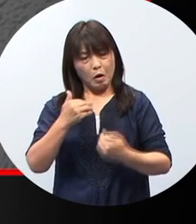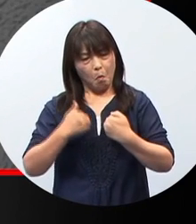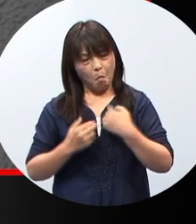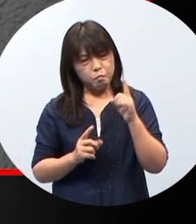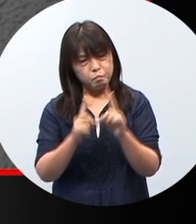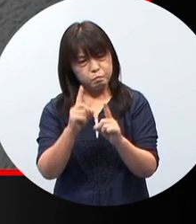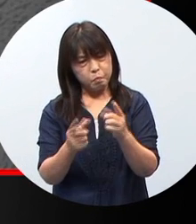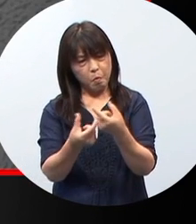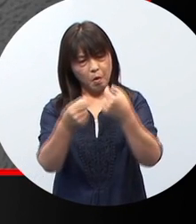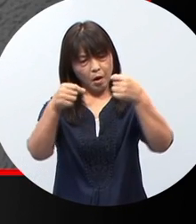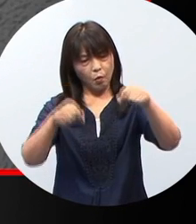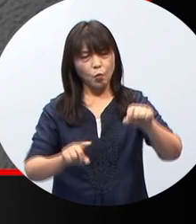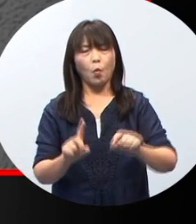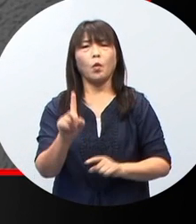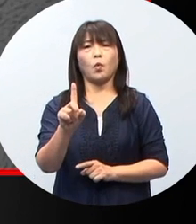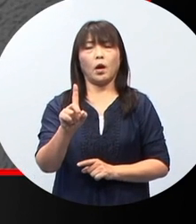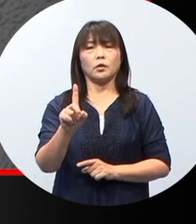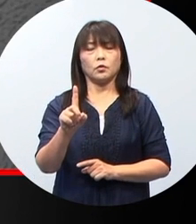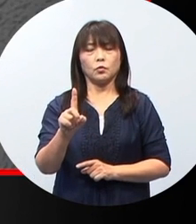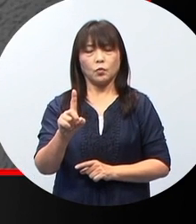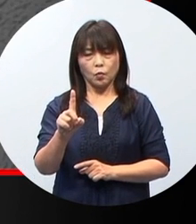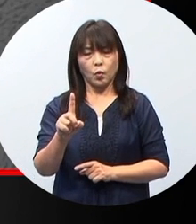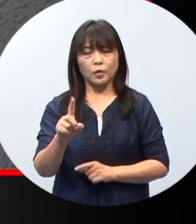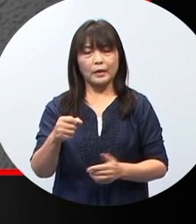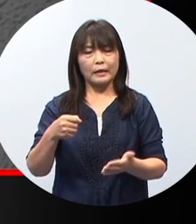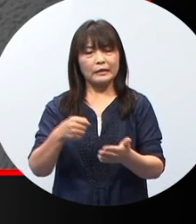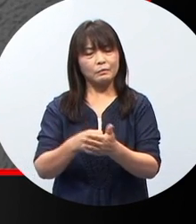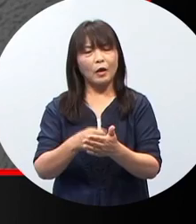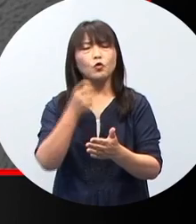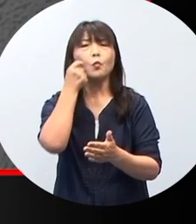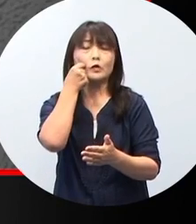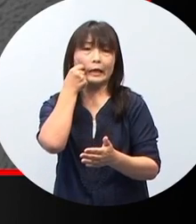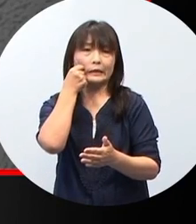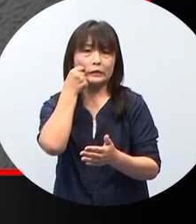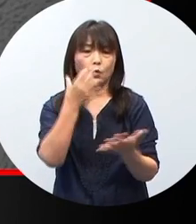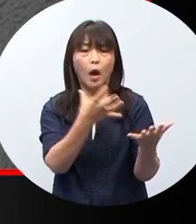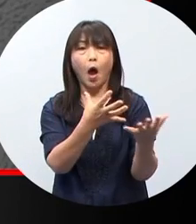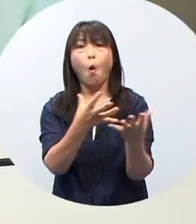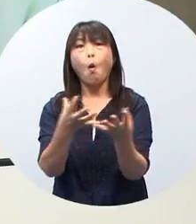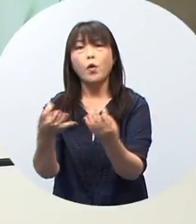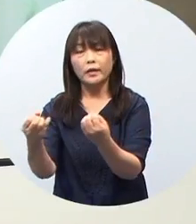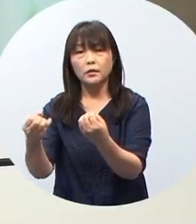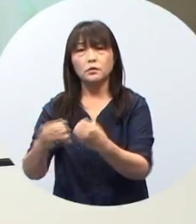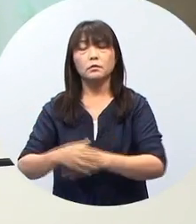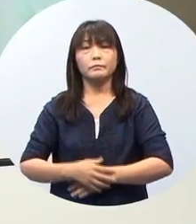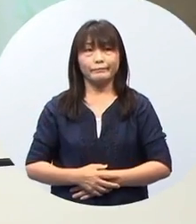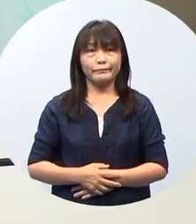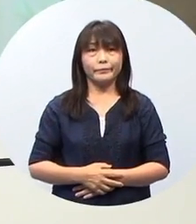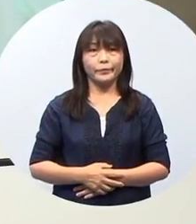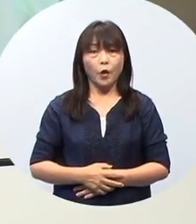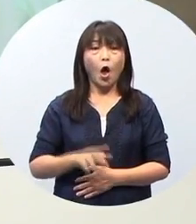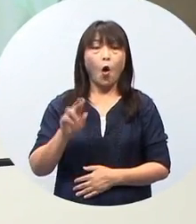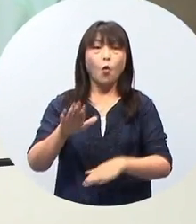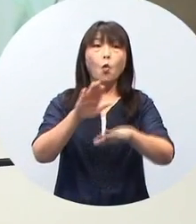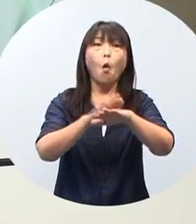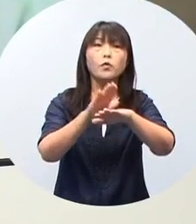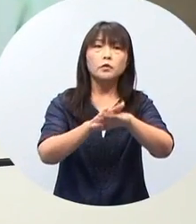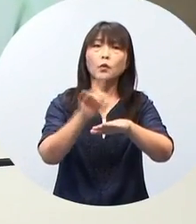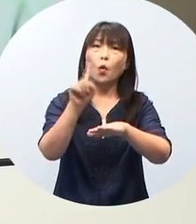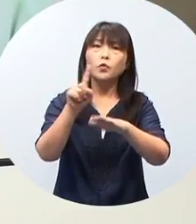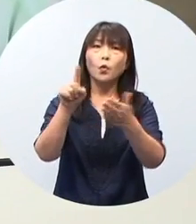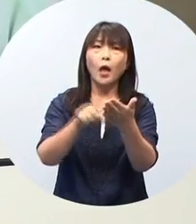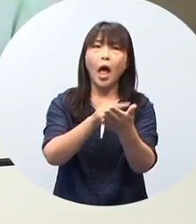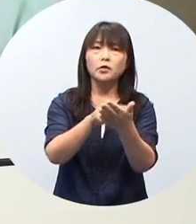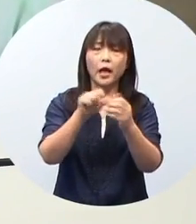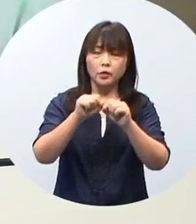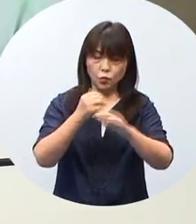な契約かどうか、その場ではわからないことがほとんどです。 点検商法についてはどのように対処した